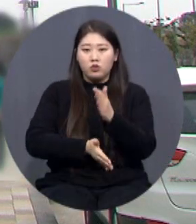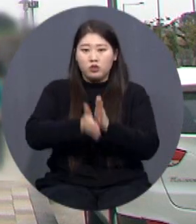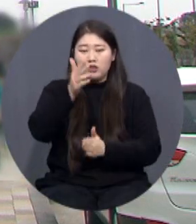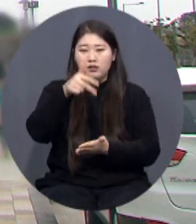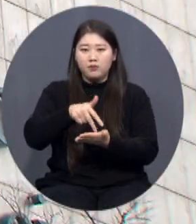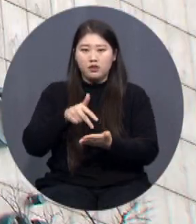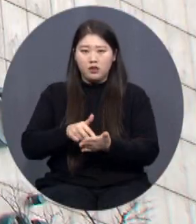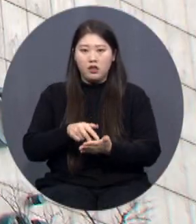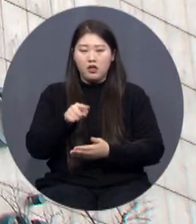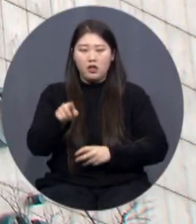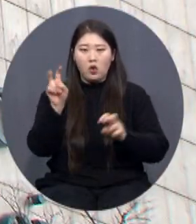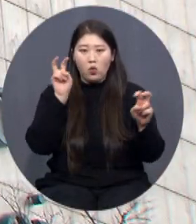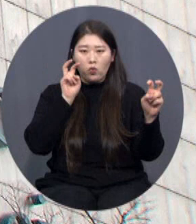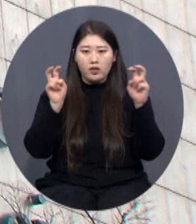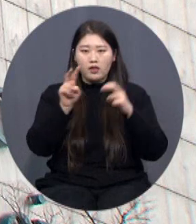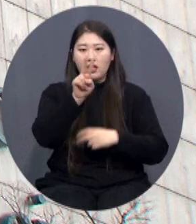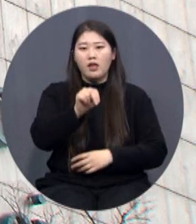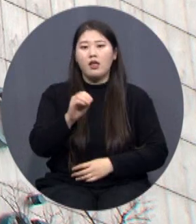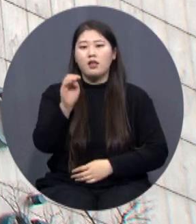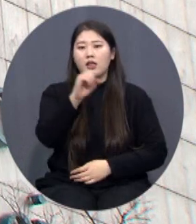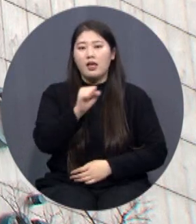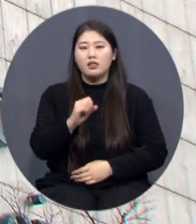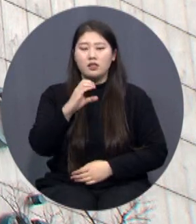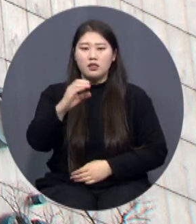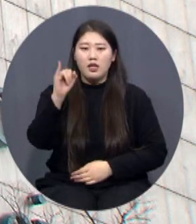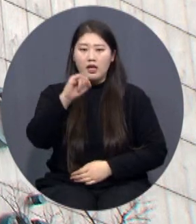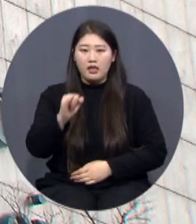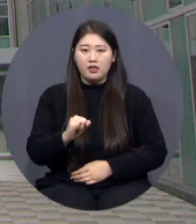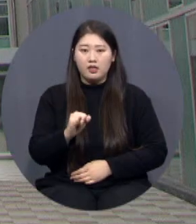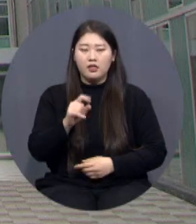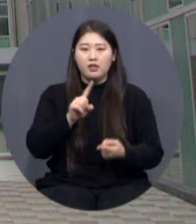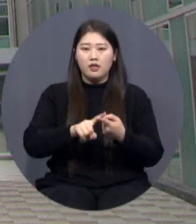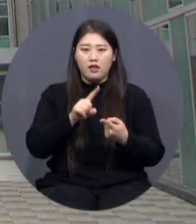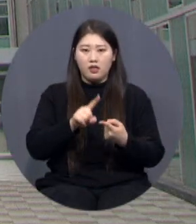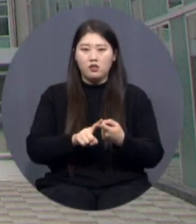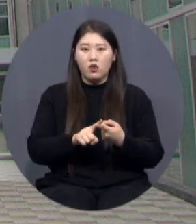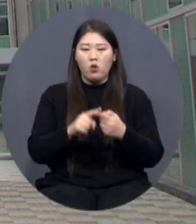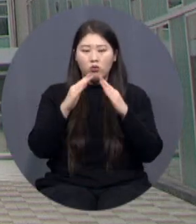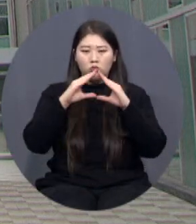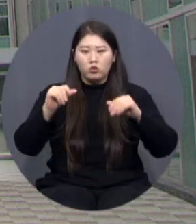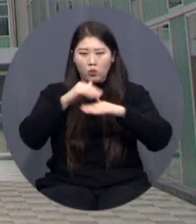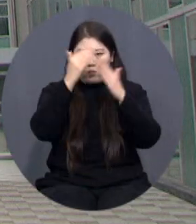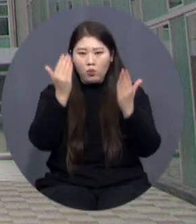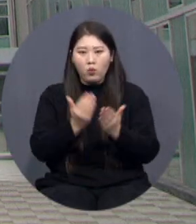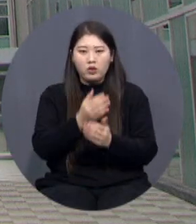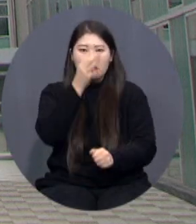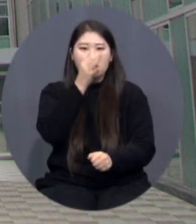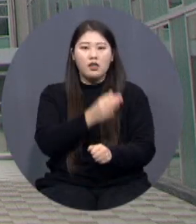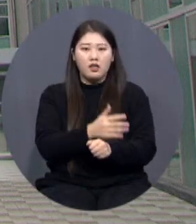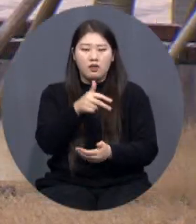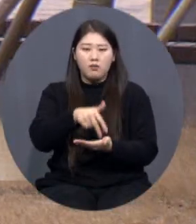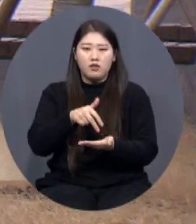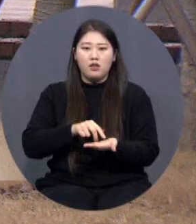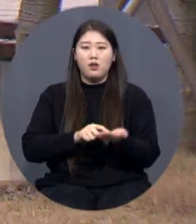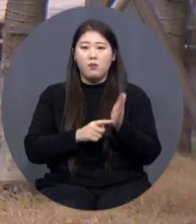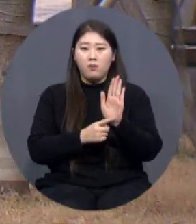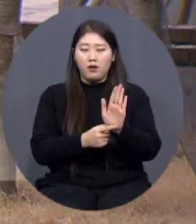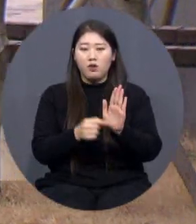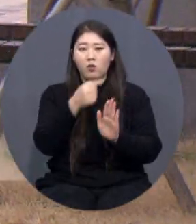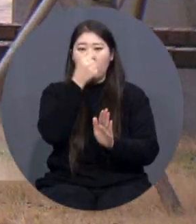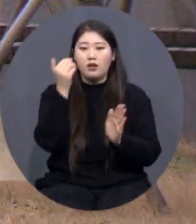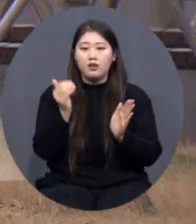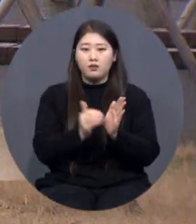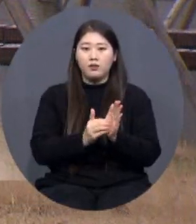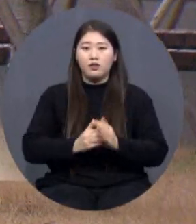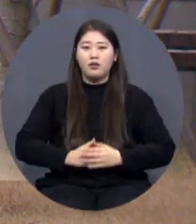해당 업체들은 nlcs 제주의 운영권과 부동산을 모두 매입하겠다는 의사를 밝힌 것으로